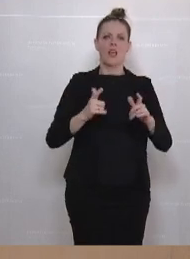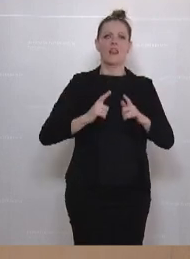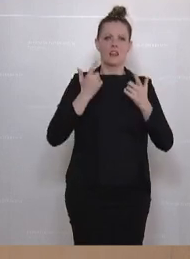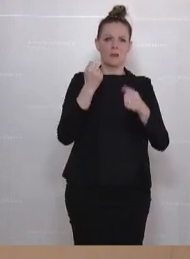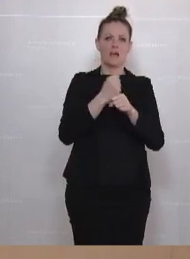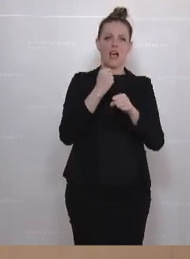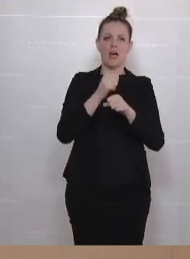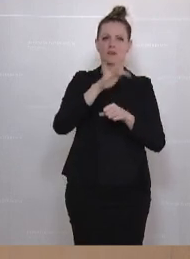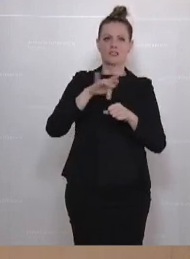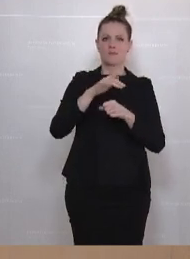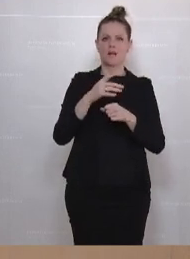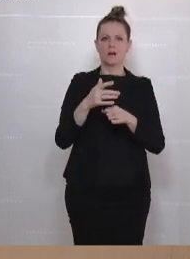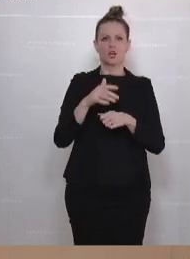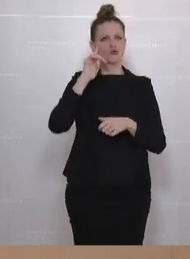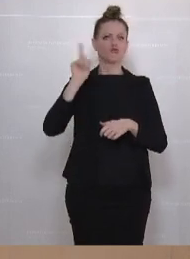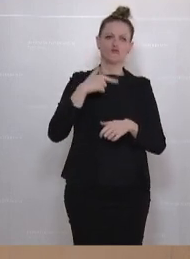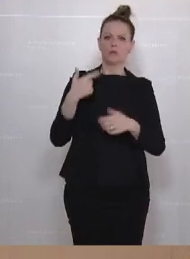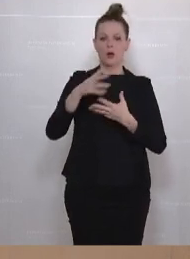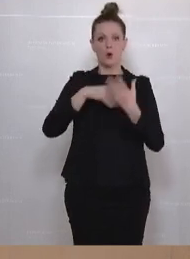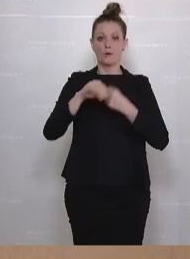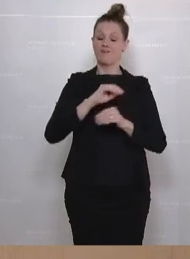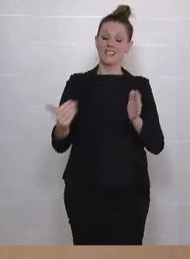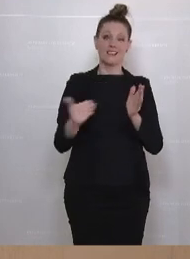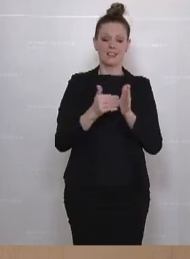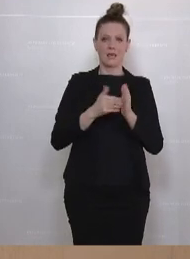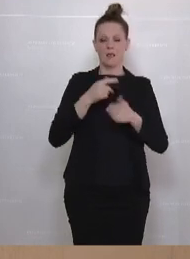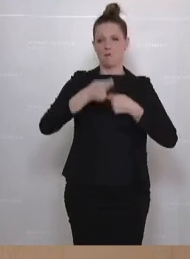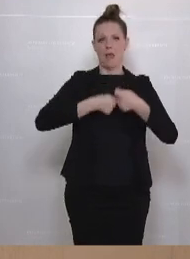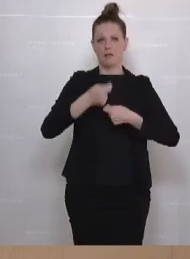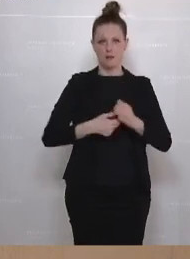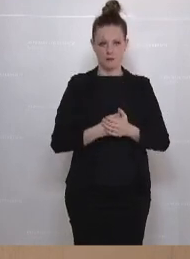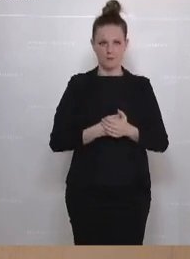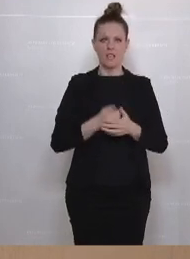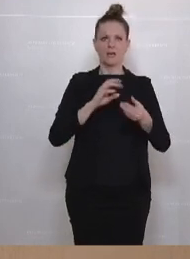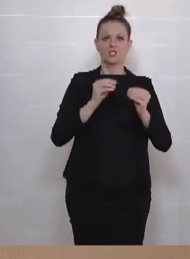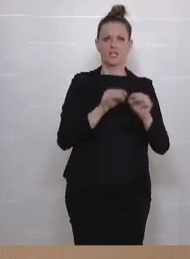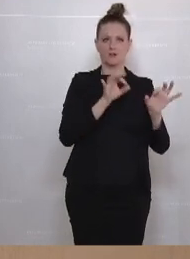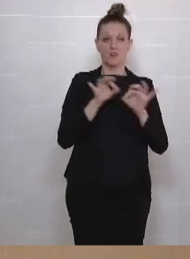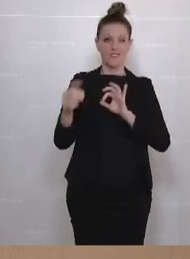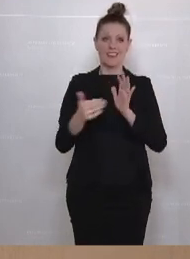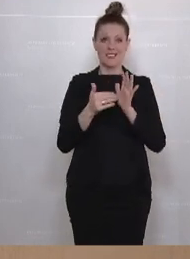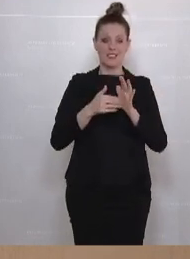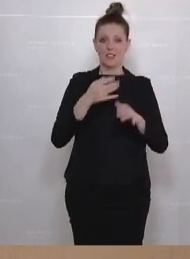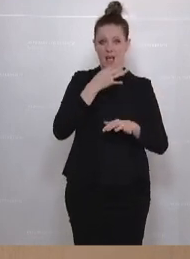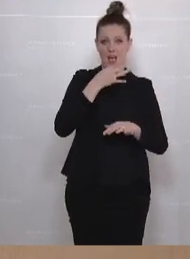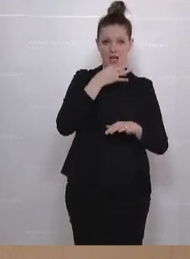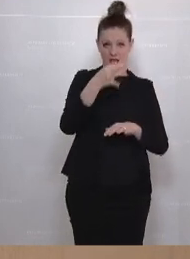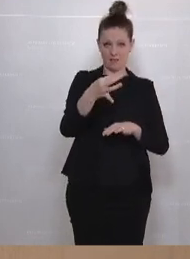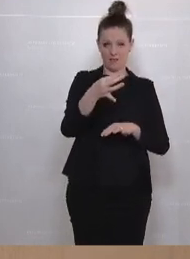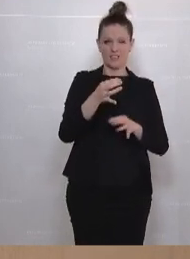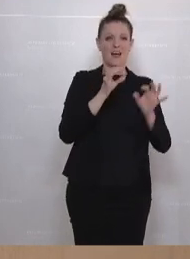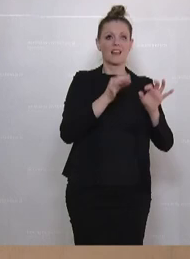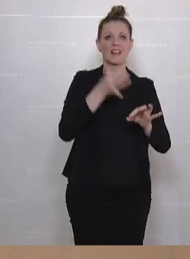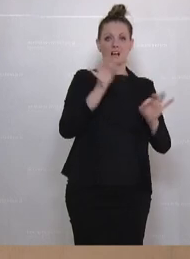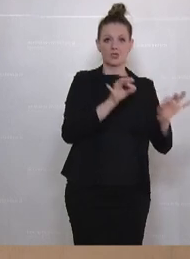in Österreich spielt, dringlich zu behandeln. Gemäß der Geschäftsordnung wird die dringliche Anfrage nach Erledigung der